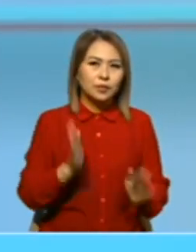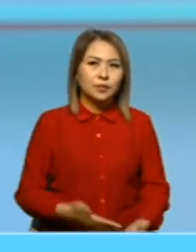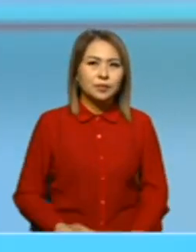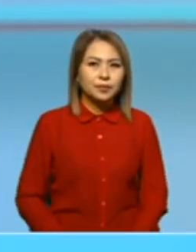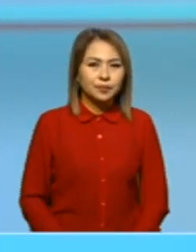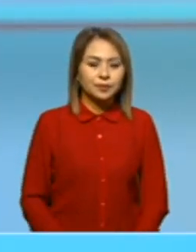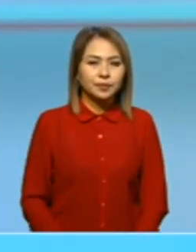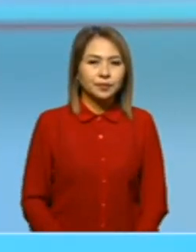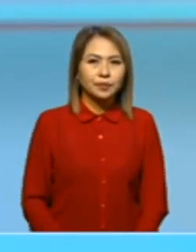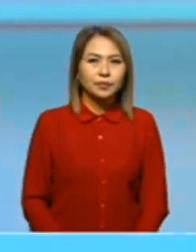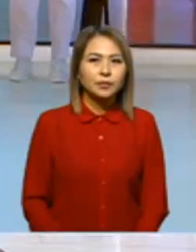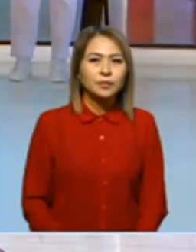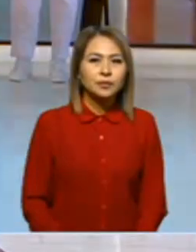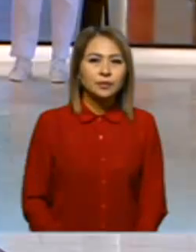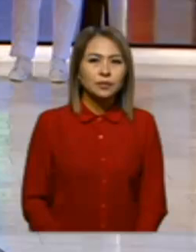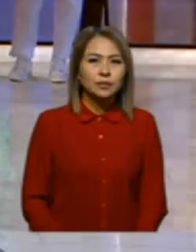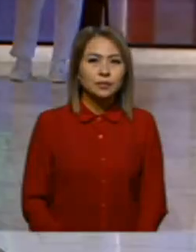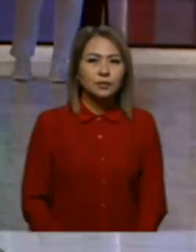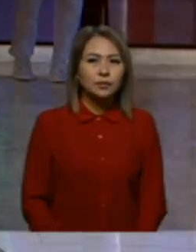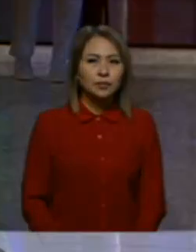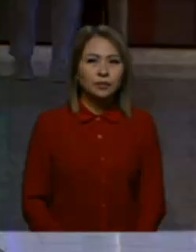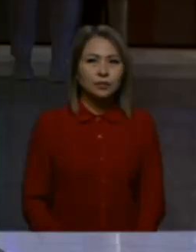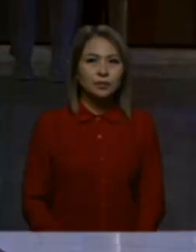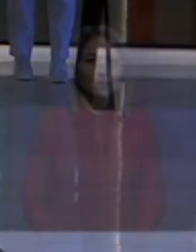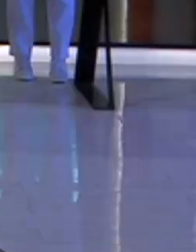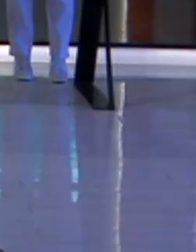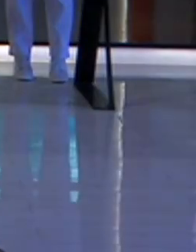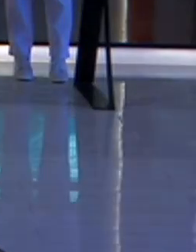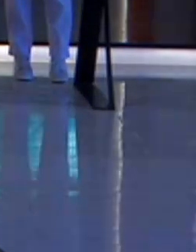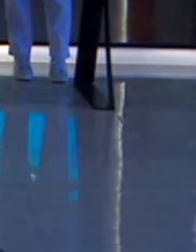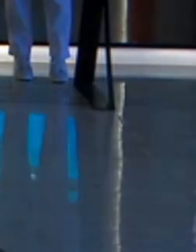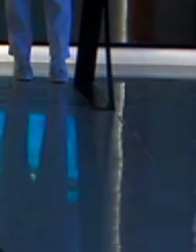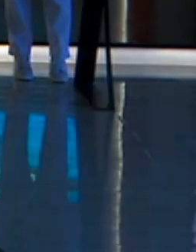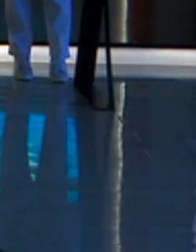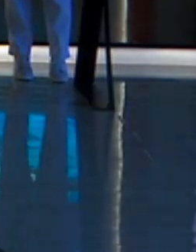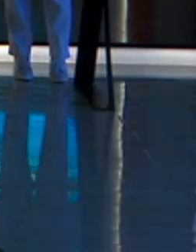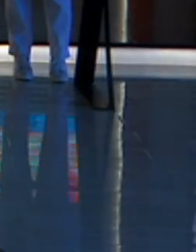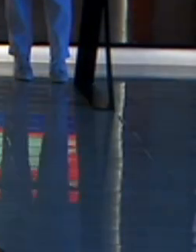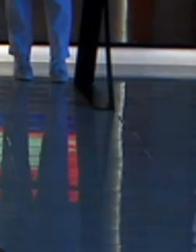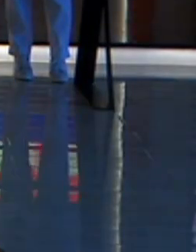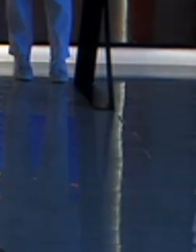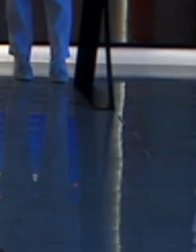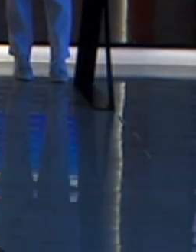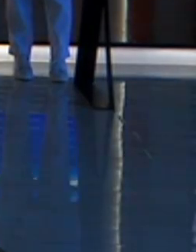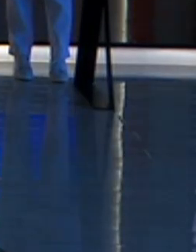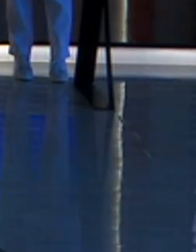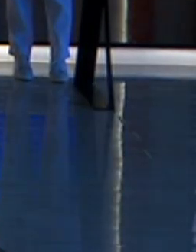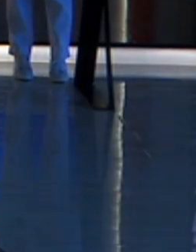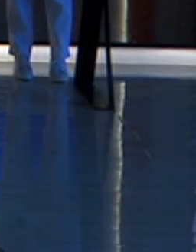кездескенше аман болыңыздар.